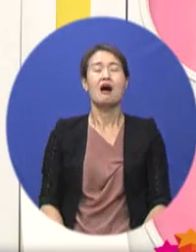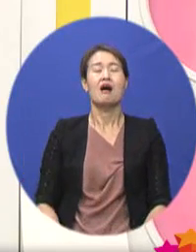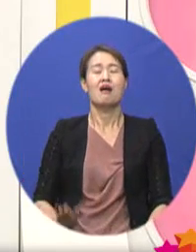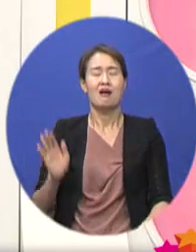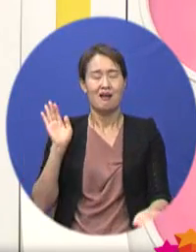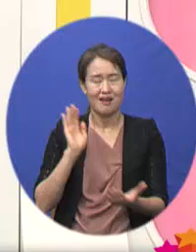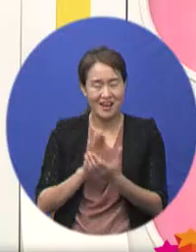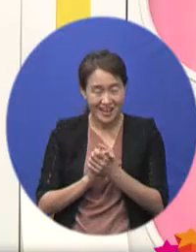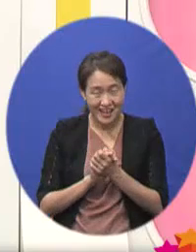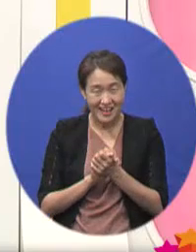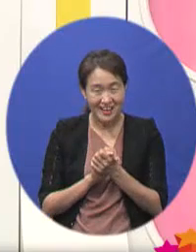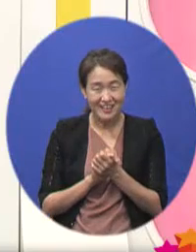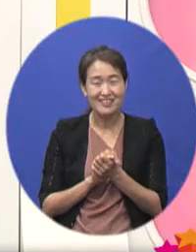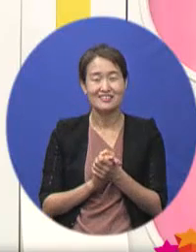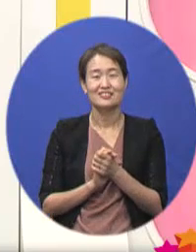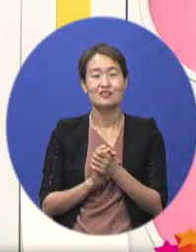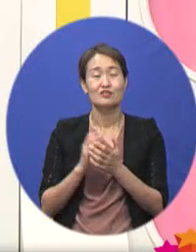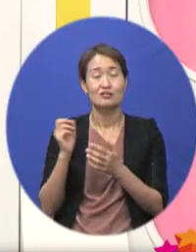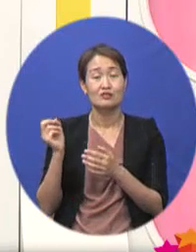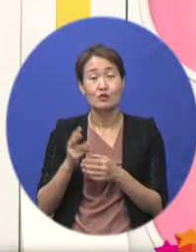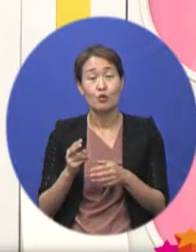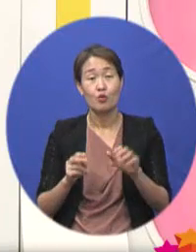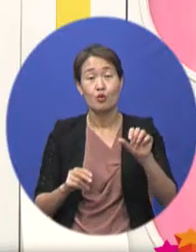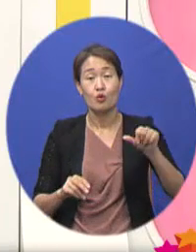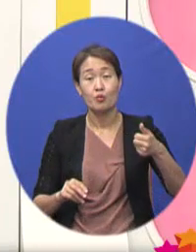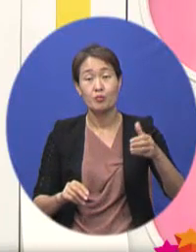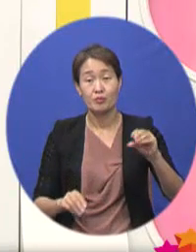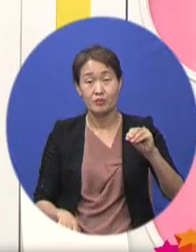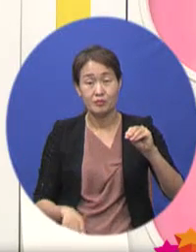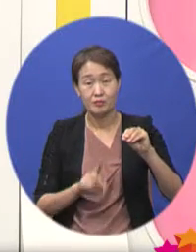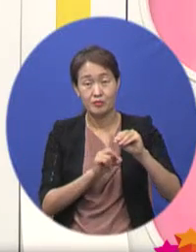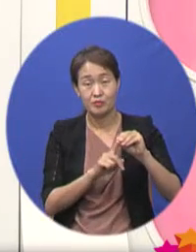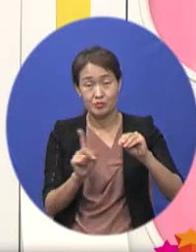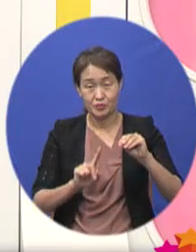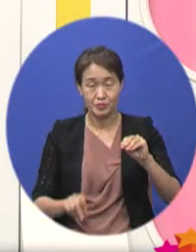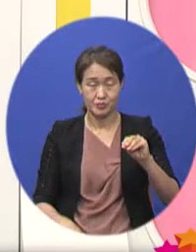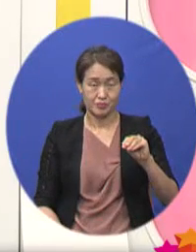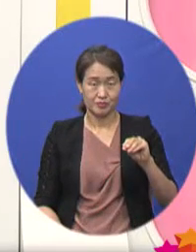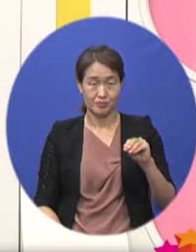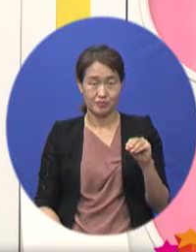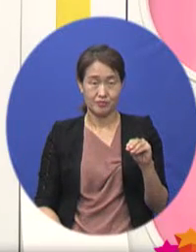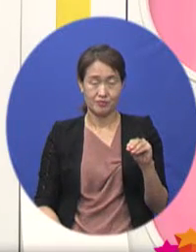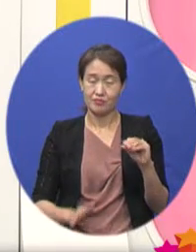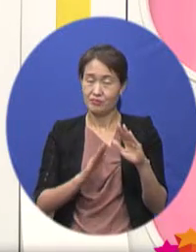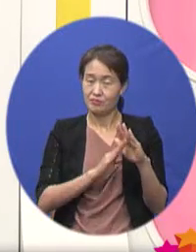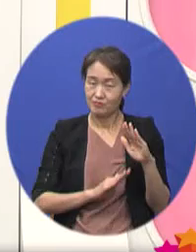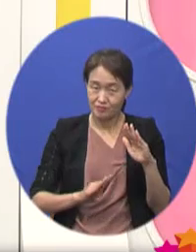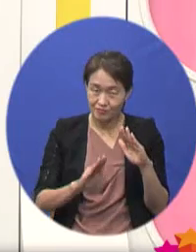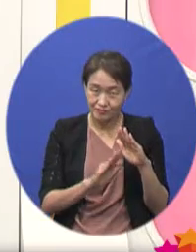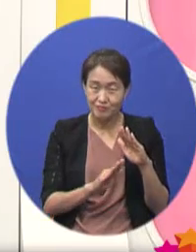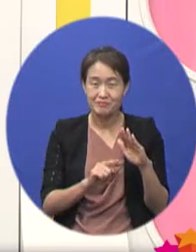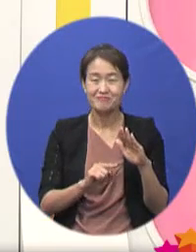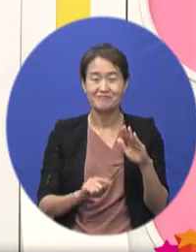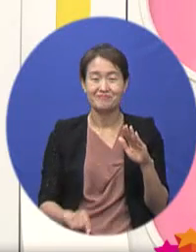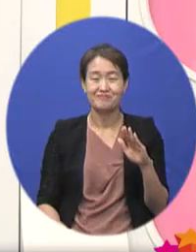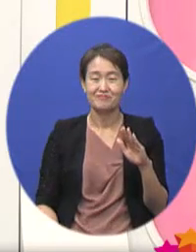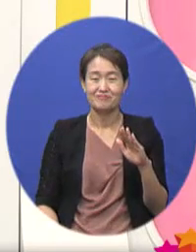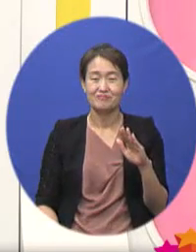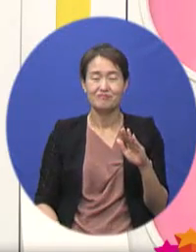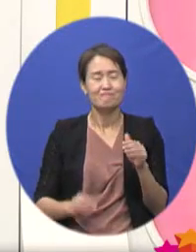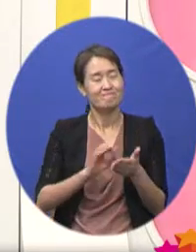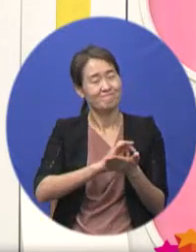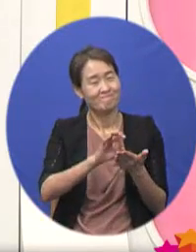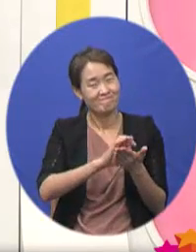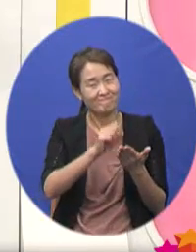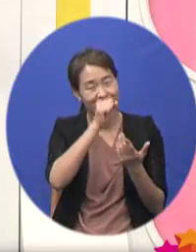아, 반은 뚝 잘라서? 예. 반은요? 반은? 반은, 뭐, 가정에 뭐, 그만